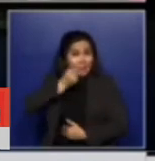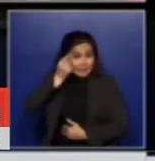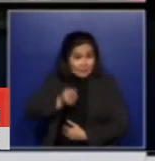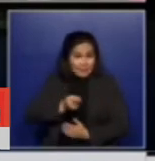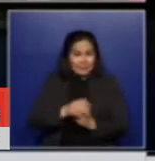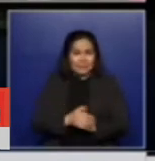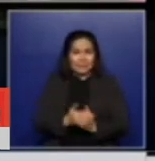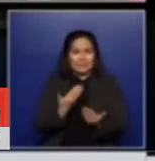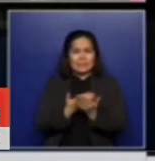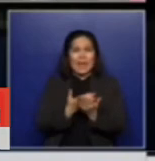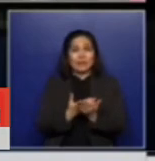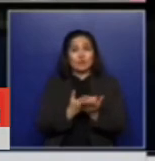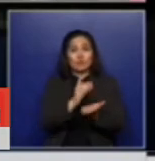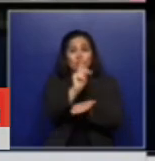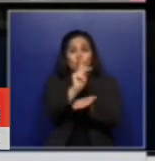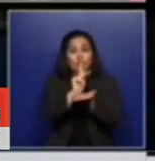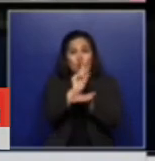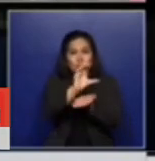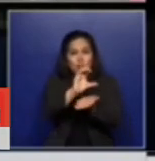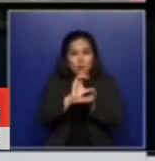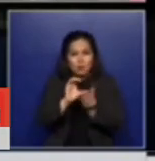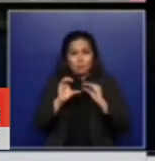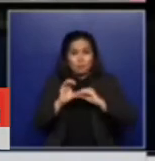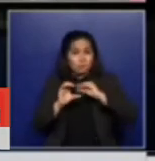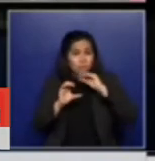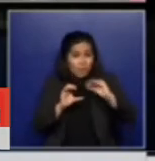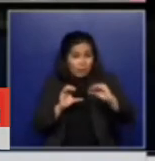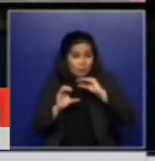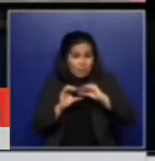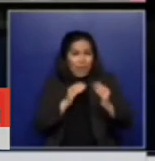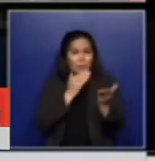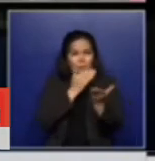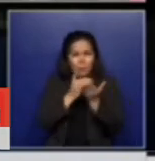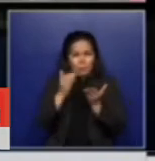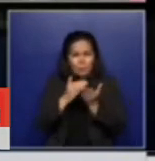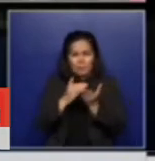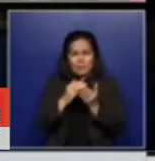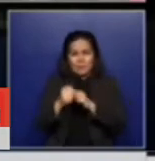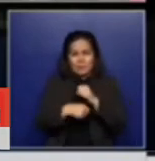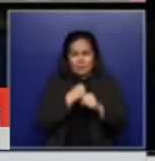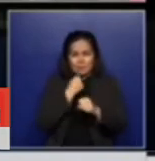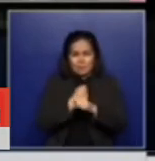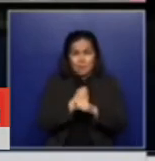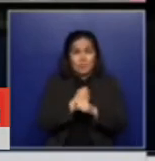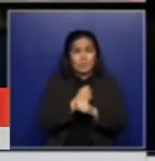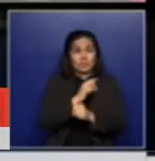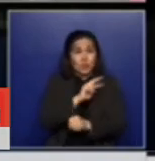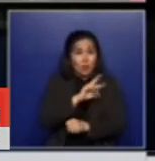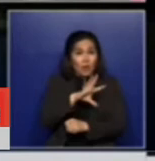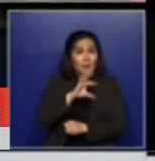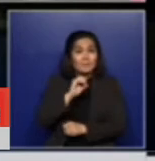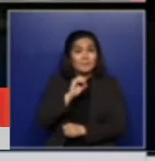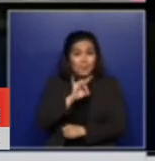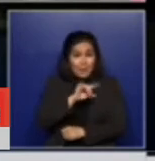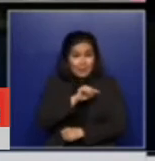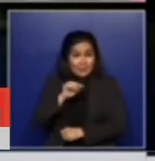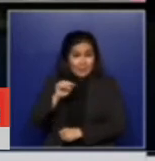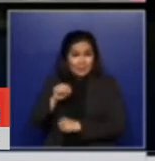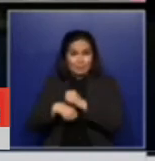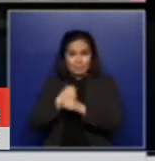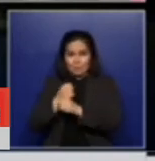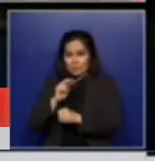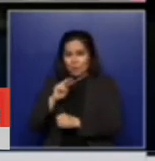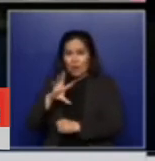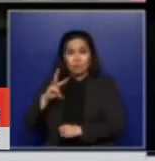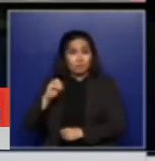ต้นเงินกู้เพื่อชดเชยการขาดดุลงบประมาณเนี่ยนะครับเฉลี่ยตั้งแต่ปีงบประมาณ58ถึง62